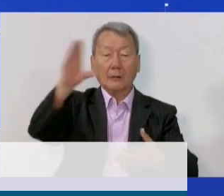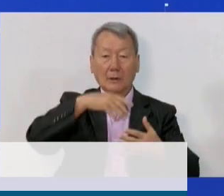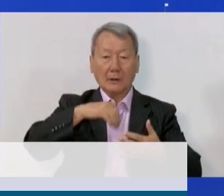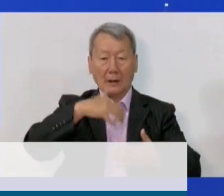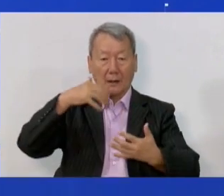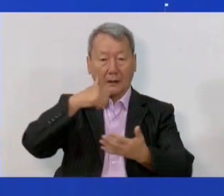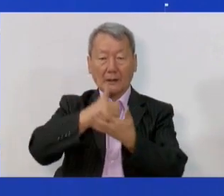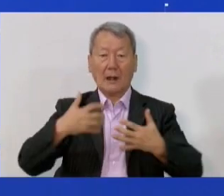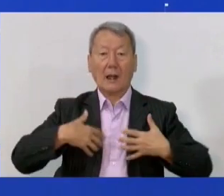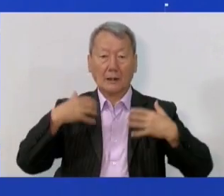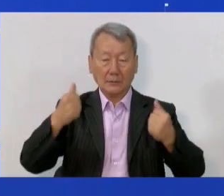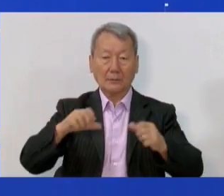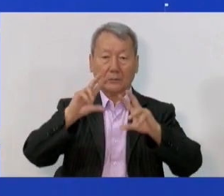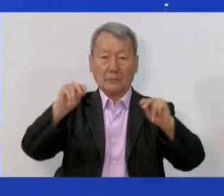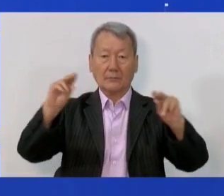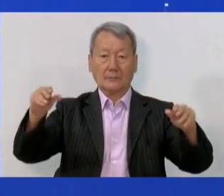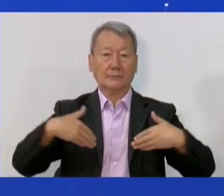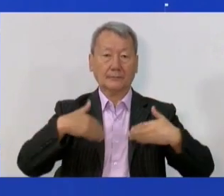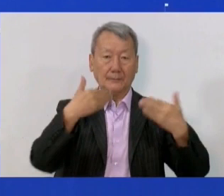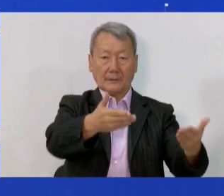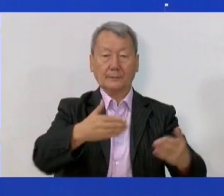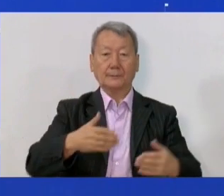денсолог, аманшылық қалайм.